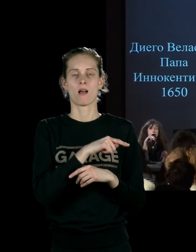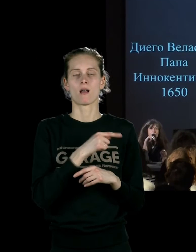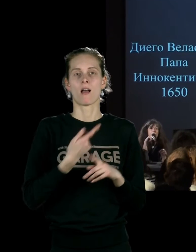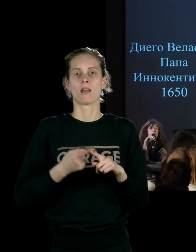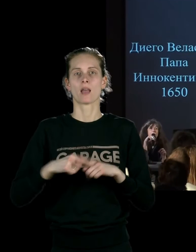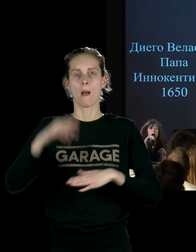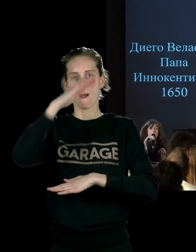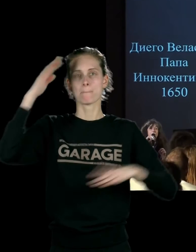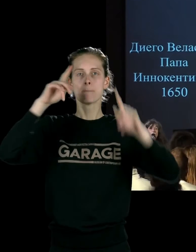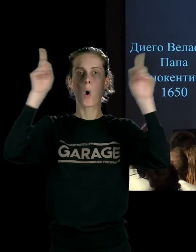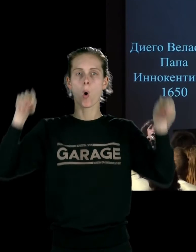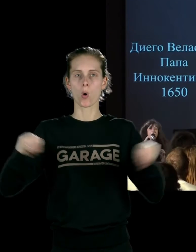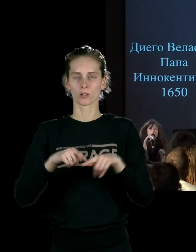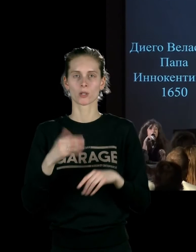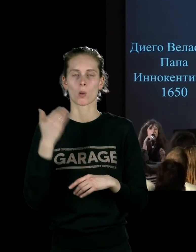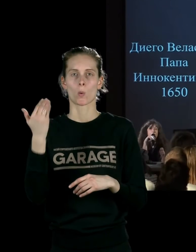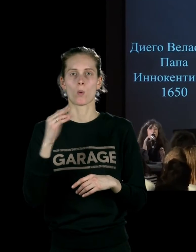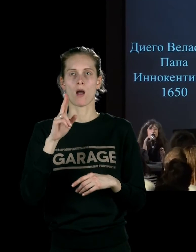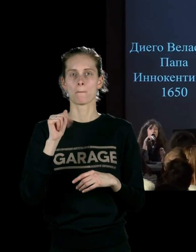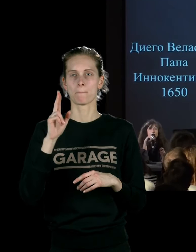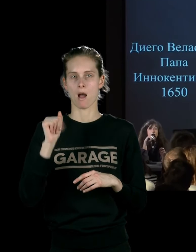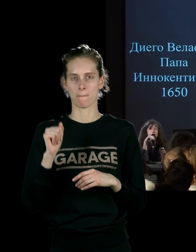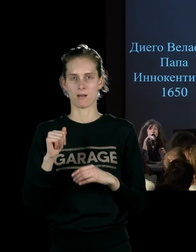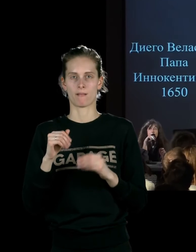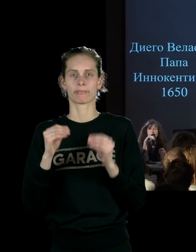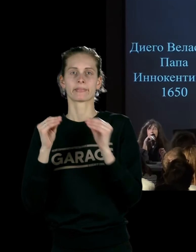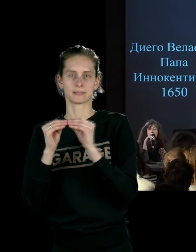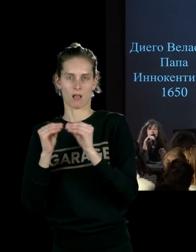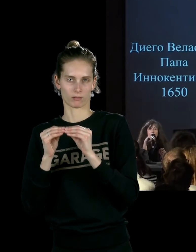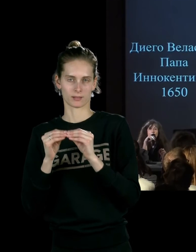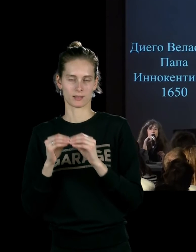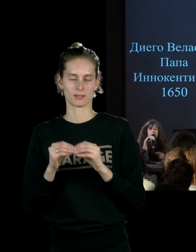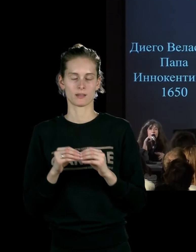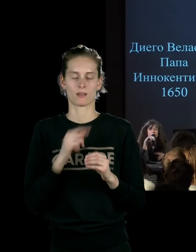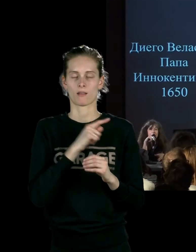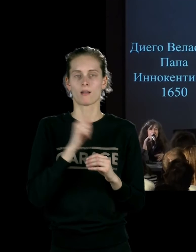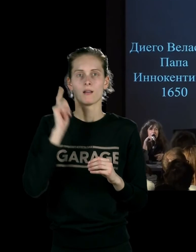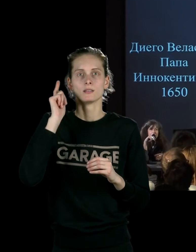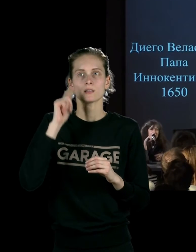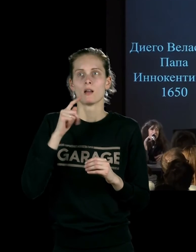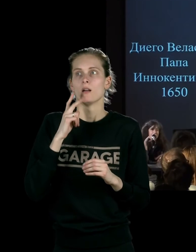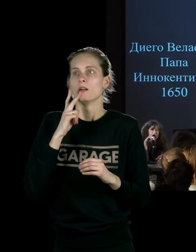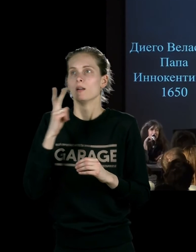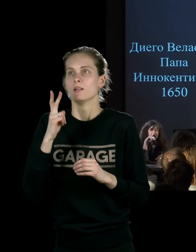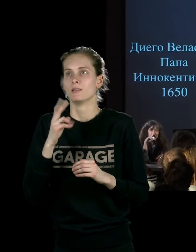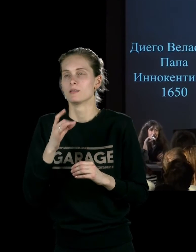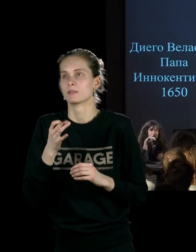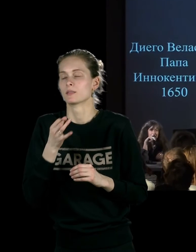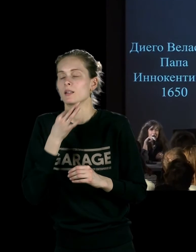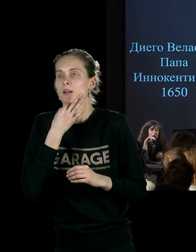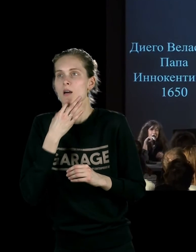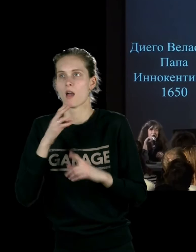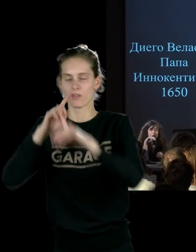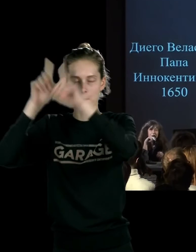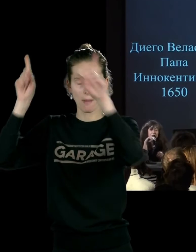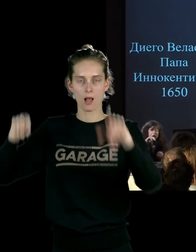замечательное полотно, которое Бэкон знал по репродукциям и был настолько одержим этим полотном, что когда он в конце концов оказался